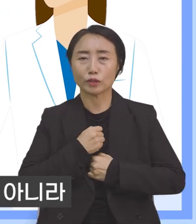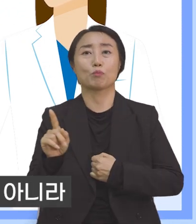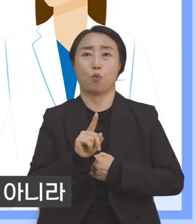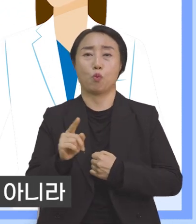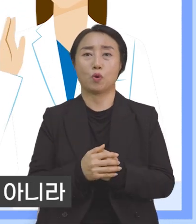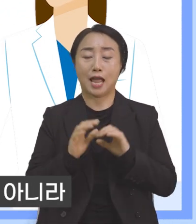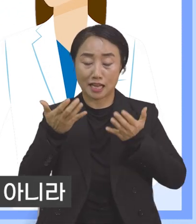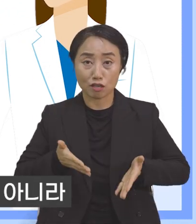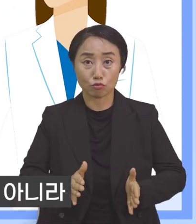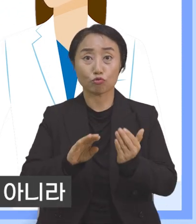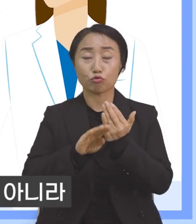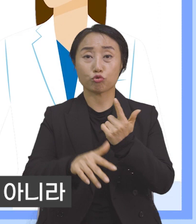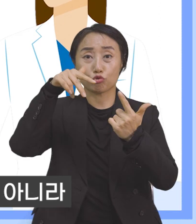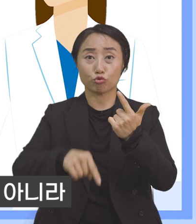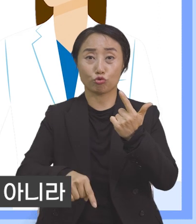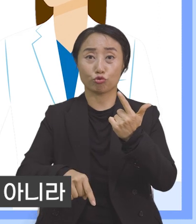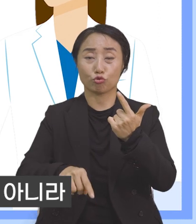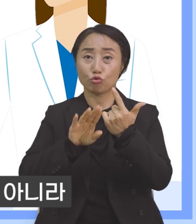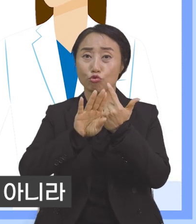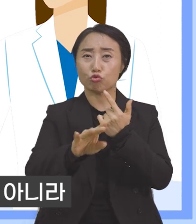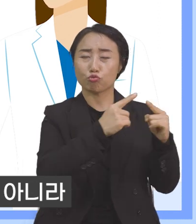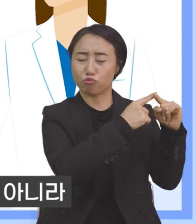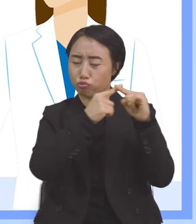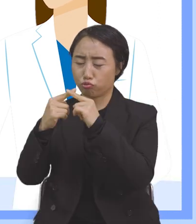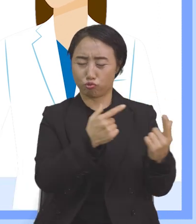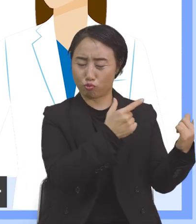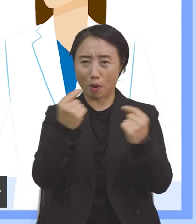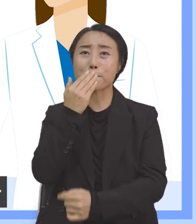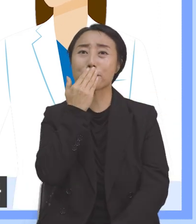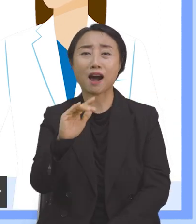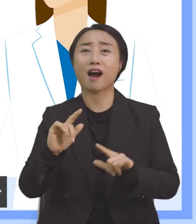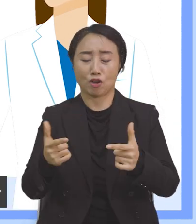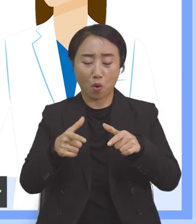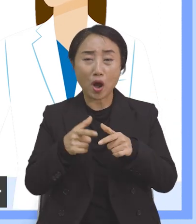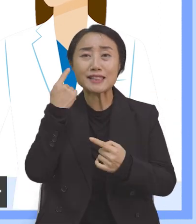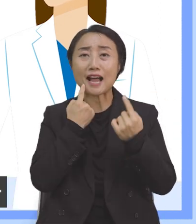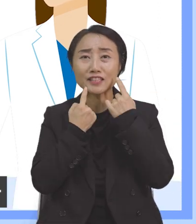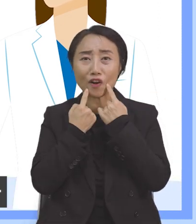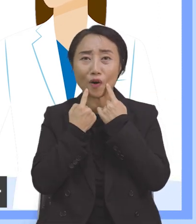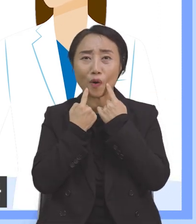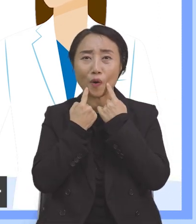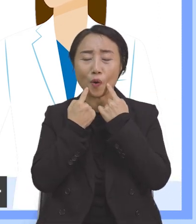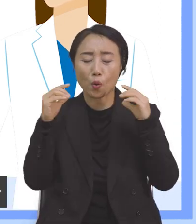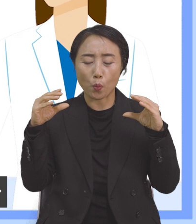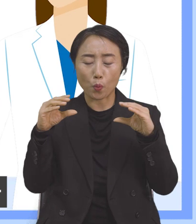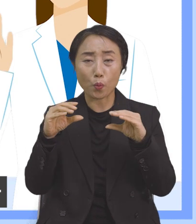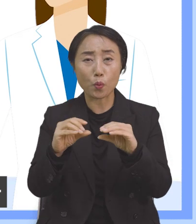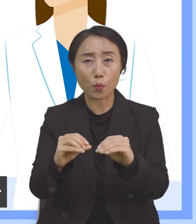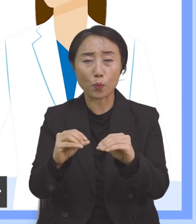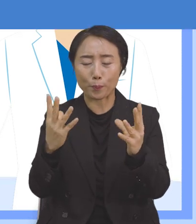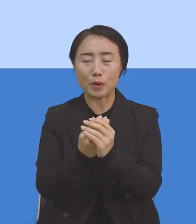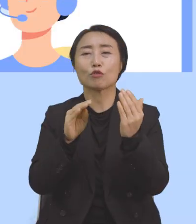점은 분만 후 6주가 지났다고 해서 모두 가능한 것이 아니라 회음부의 상처가 완전히 회복된 뒤에